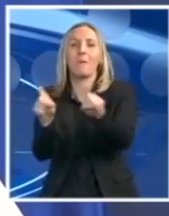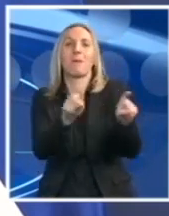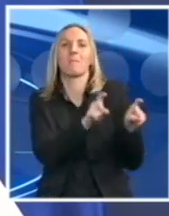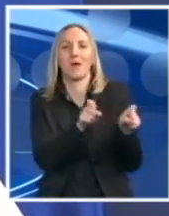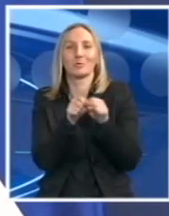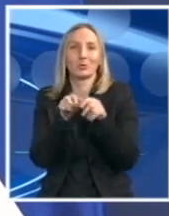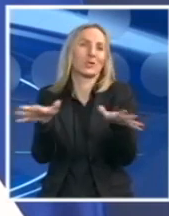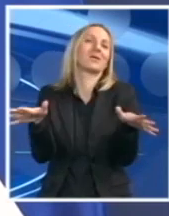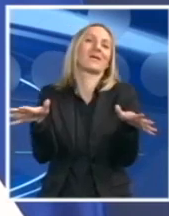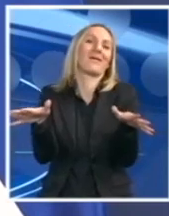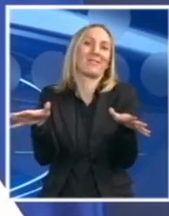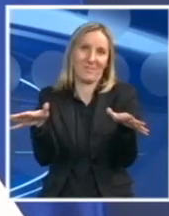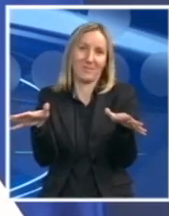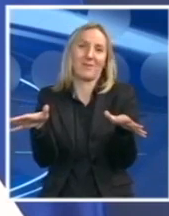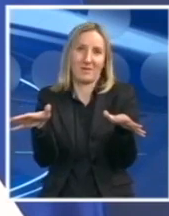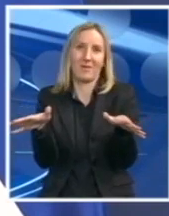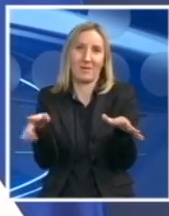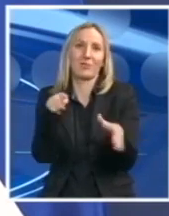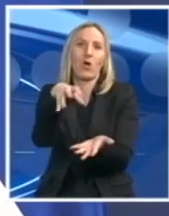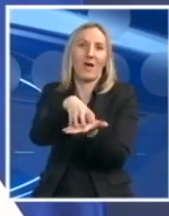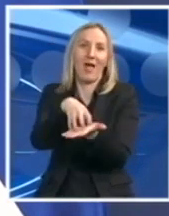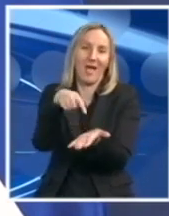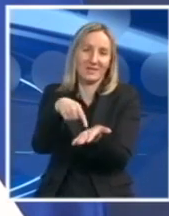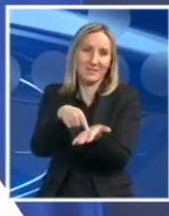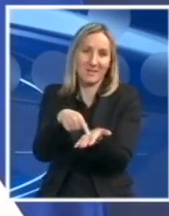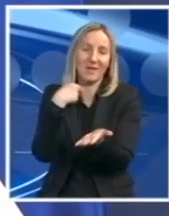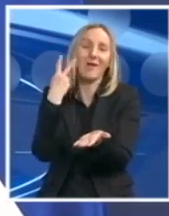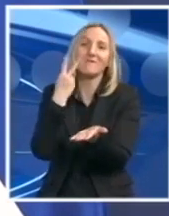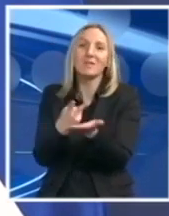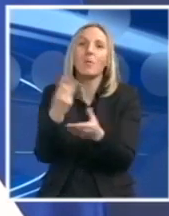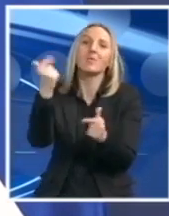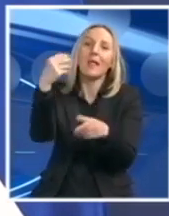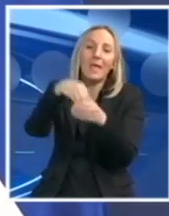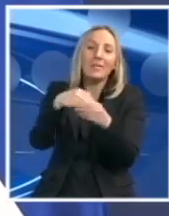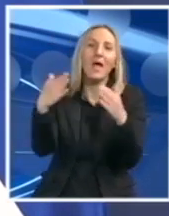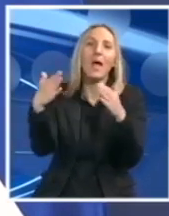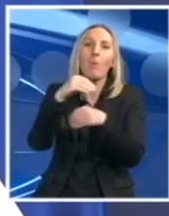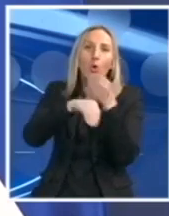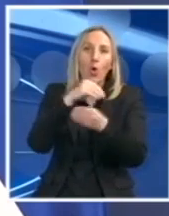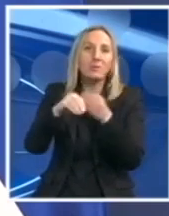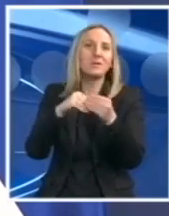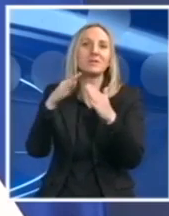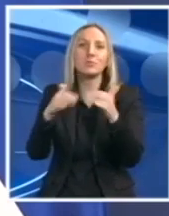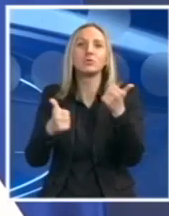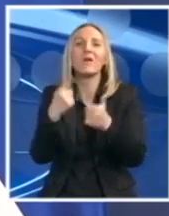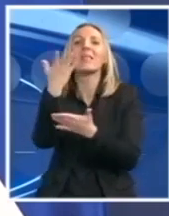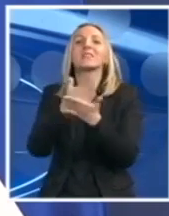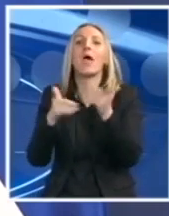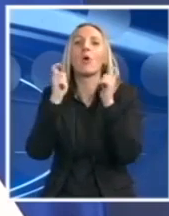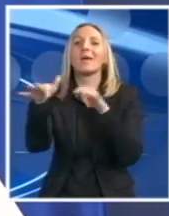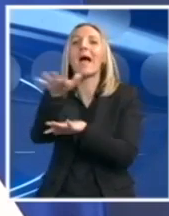gde mi tačno vidimo okupljanje u okviru ili jednog domaćinstva ili jednog dela grada. Tako